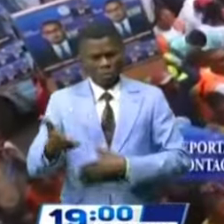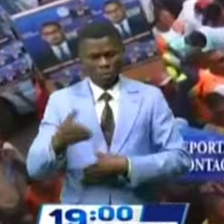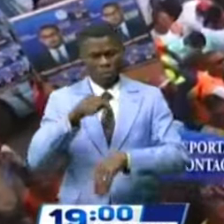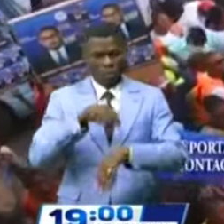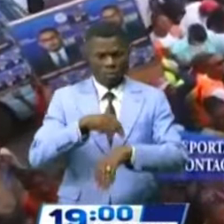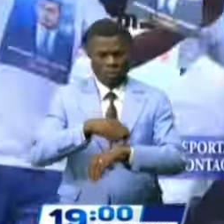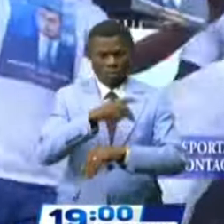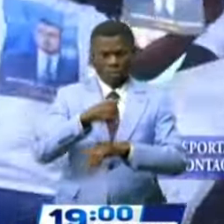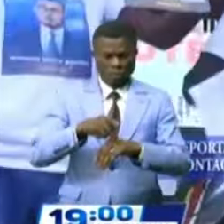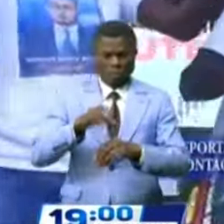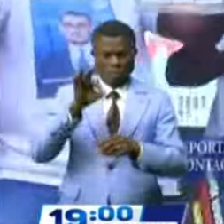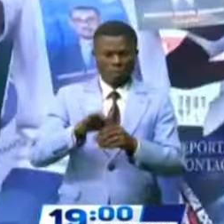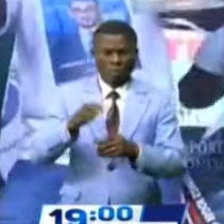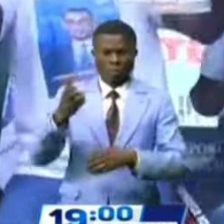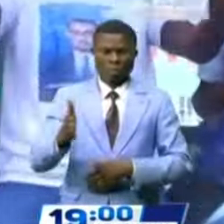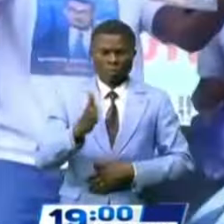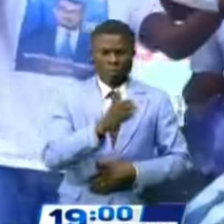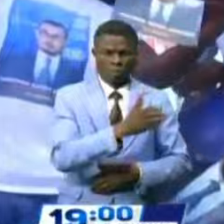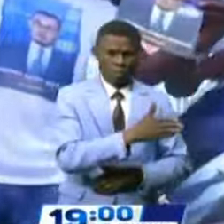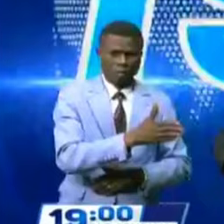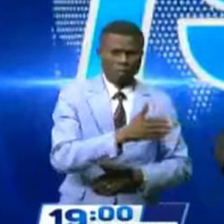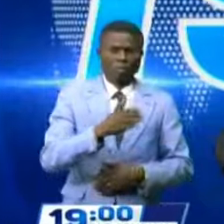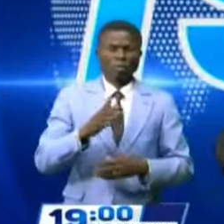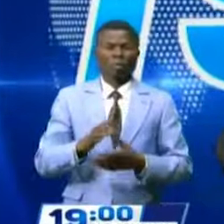la base.